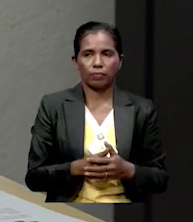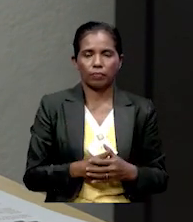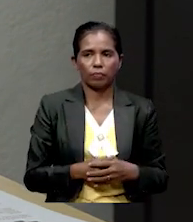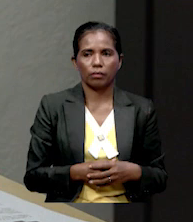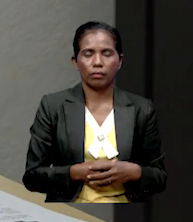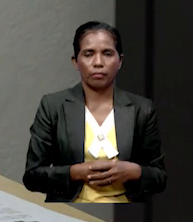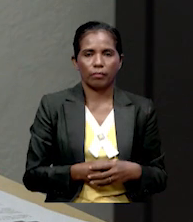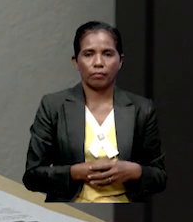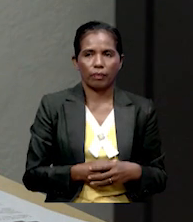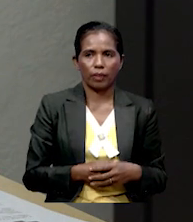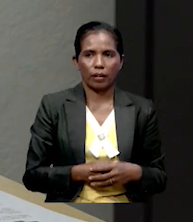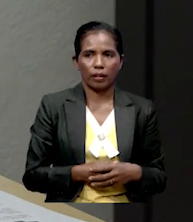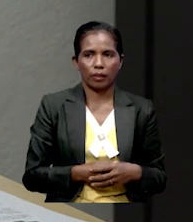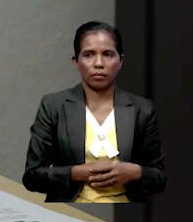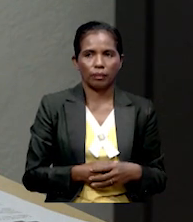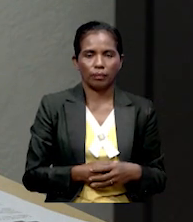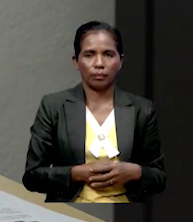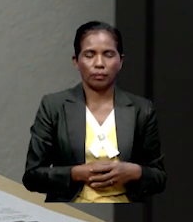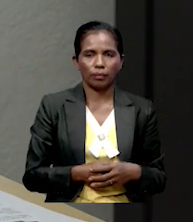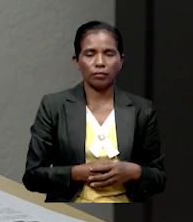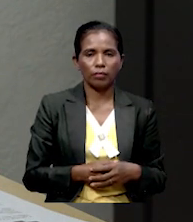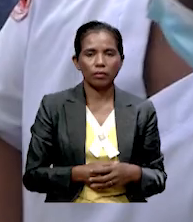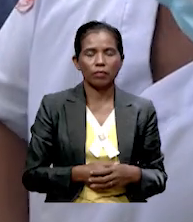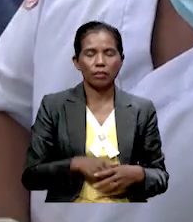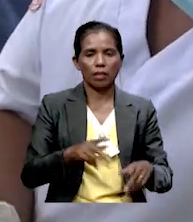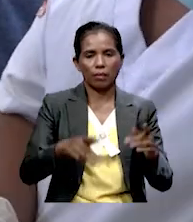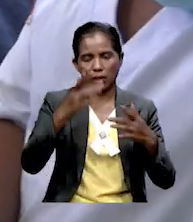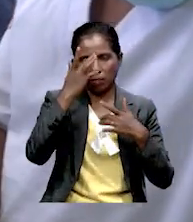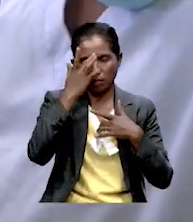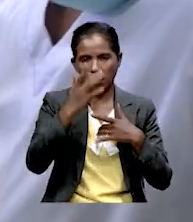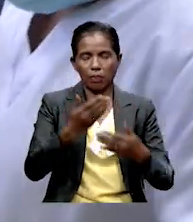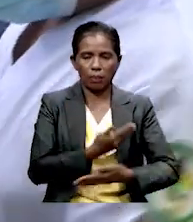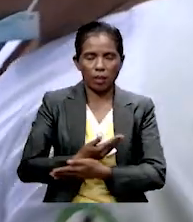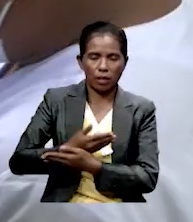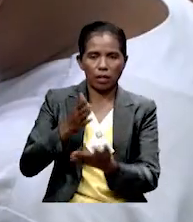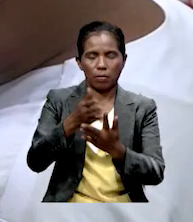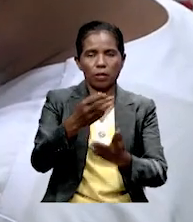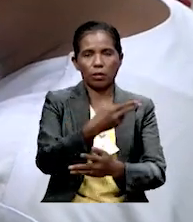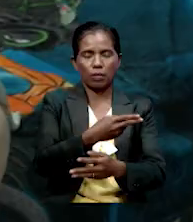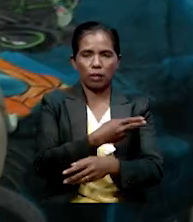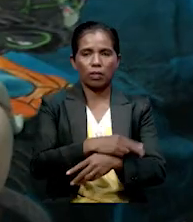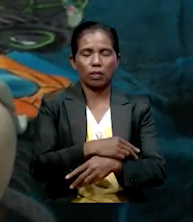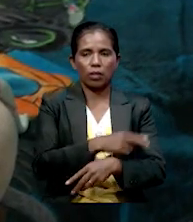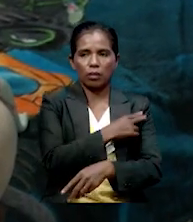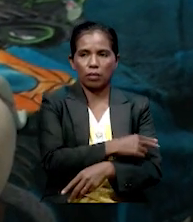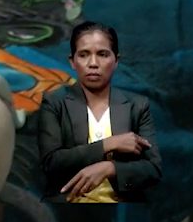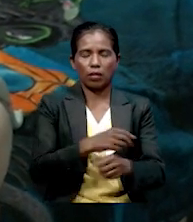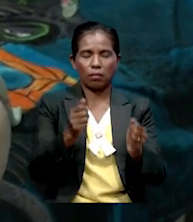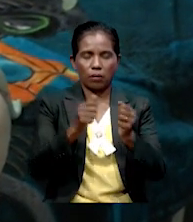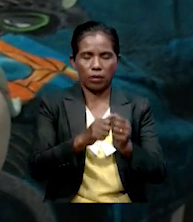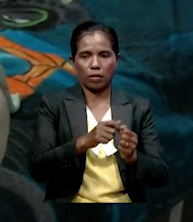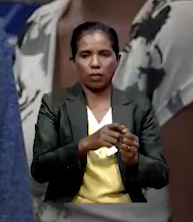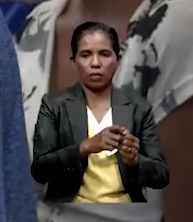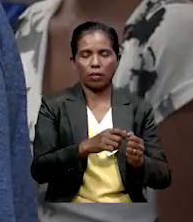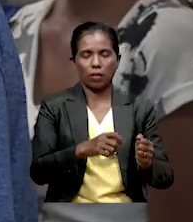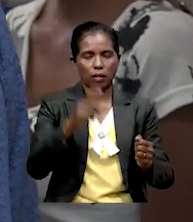hene, mak pun cira transfer ono ba. Paciente Jorginho tama i Hospital Nasional ia segunda nebe acompanha husi líder nasional